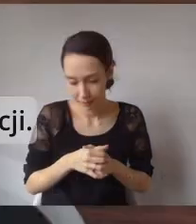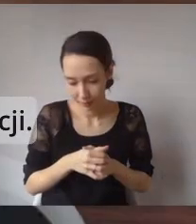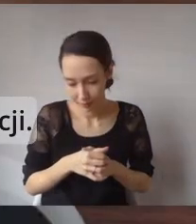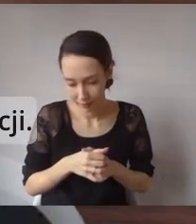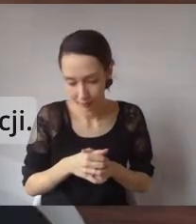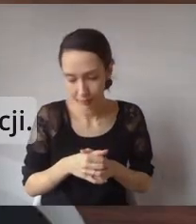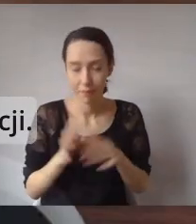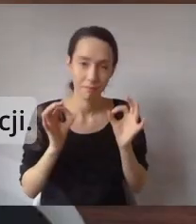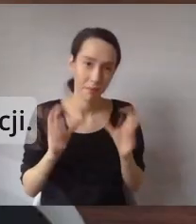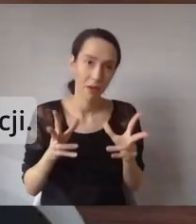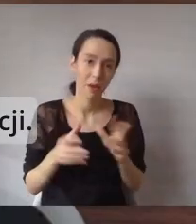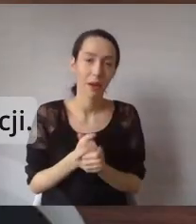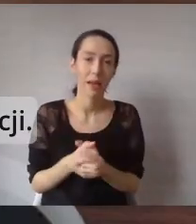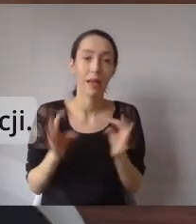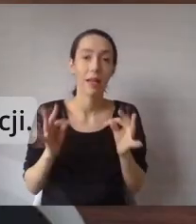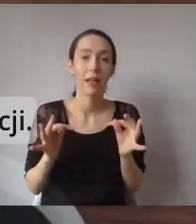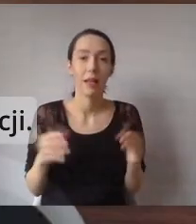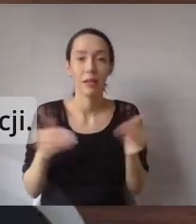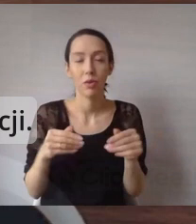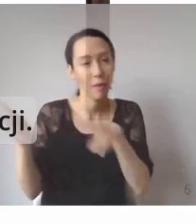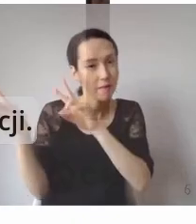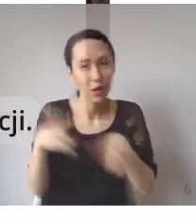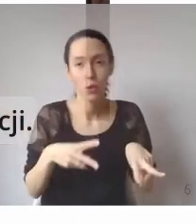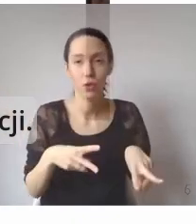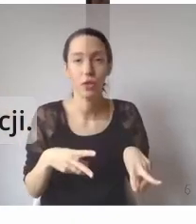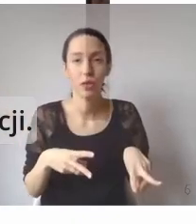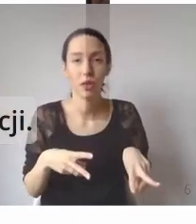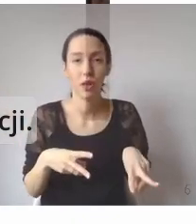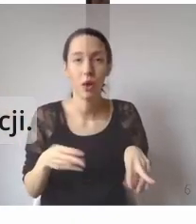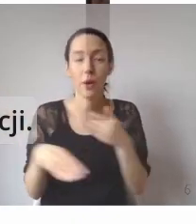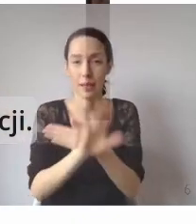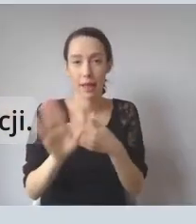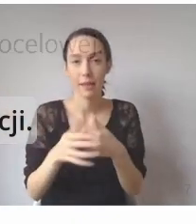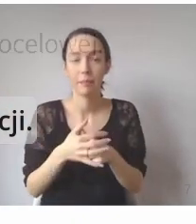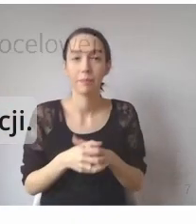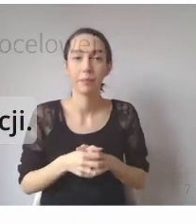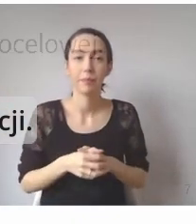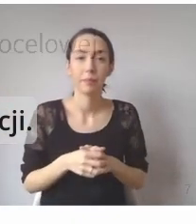Ok, i teraz myślę, że sobie możemy powrócić do prezentacji.